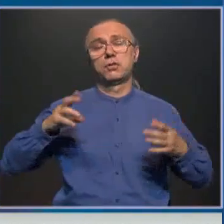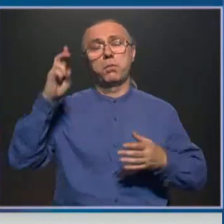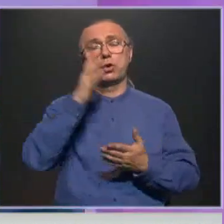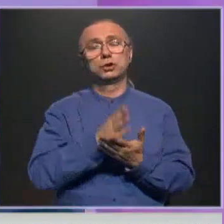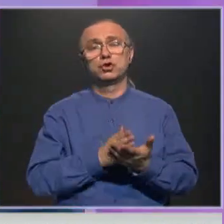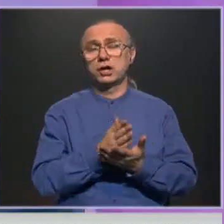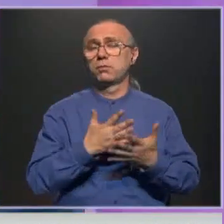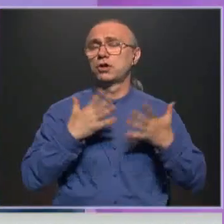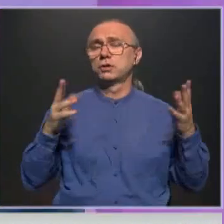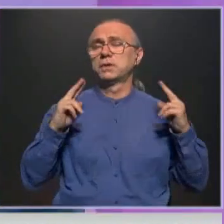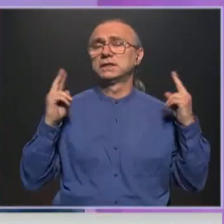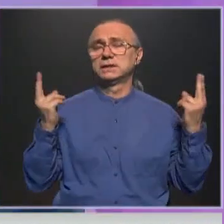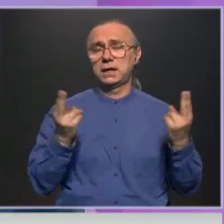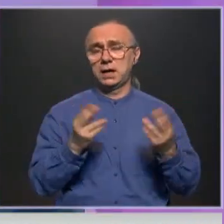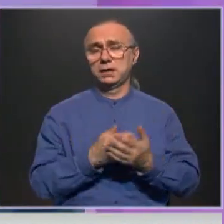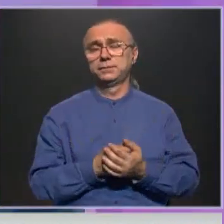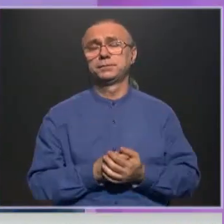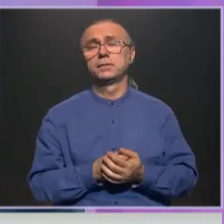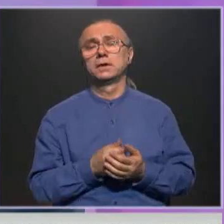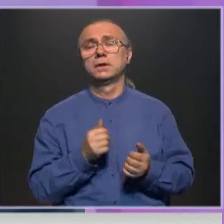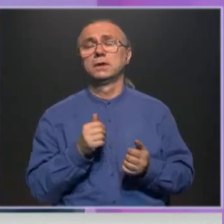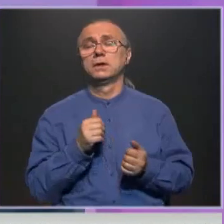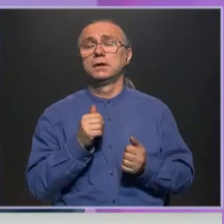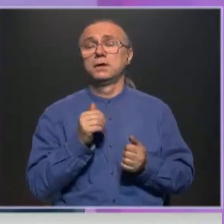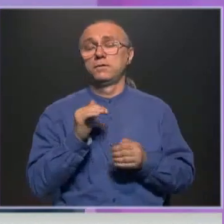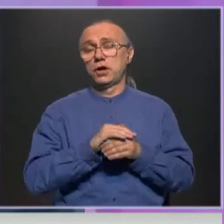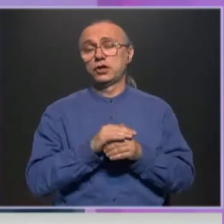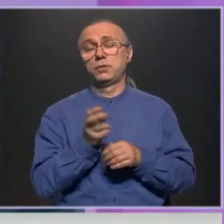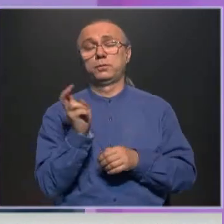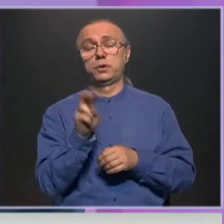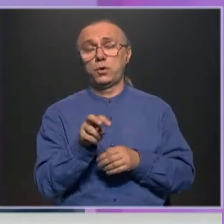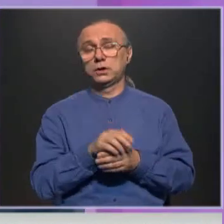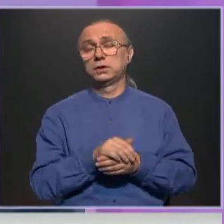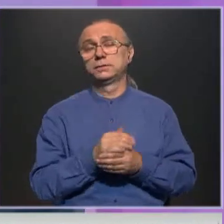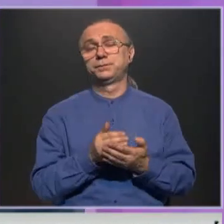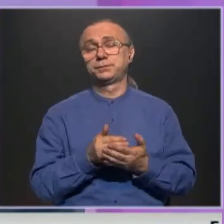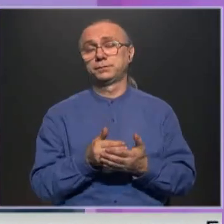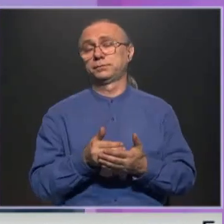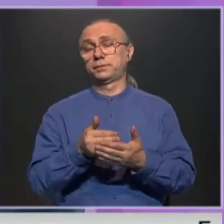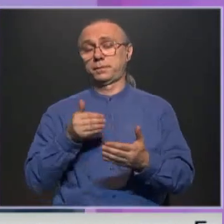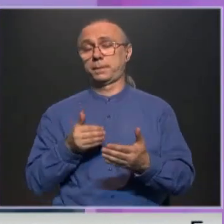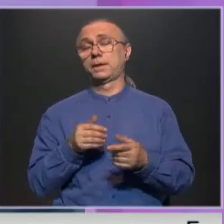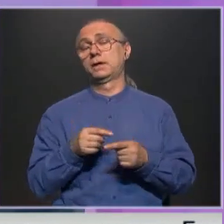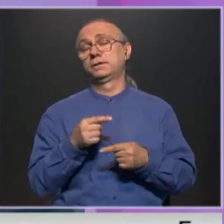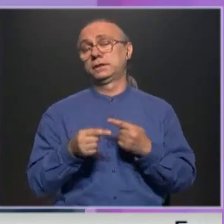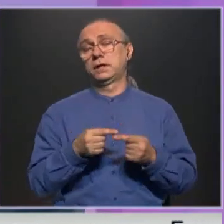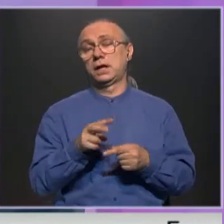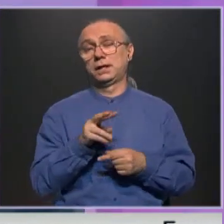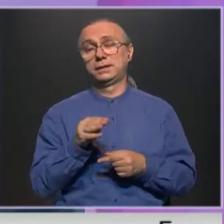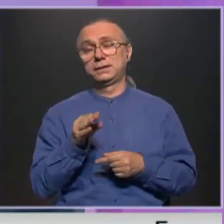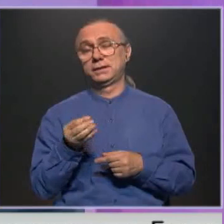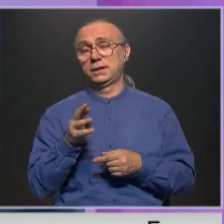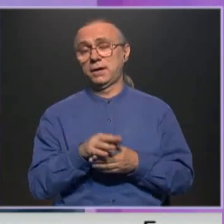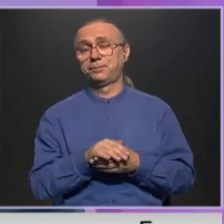где строгий устав, там совершается каждое всеночное бдение. Всегда в субботу вечером пришел, накануне воскресенья всегда будет литья. А в приходской